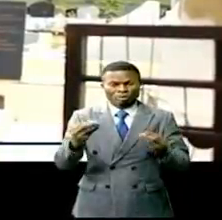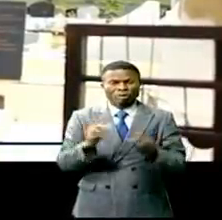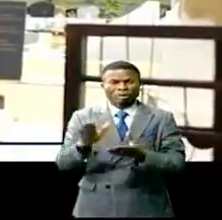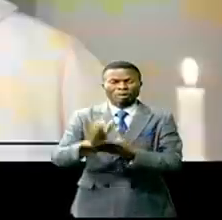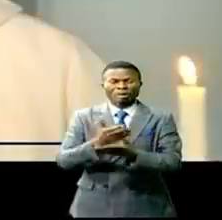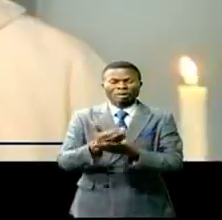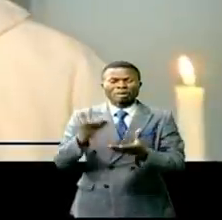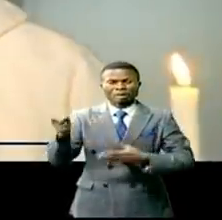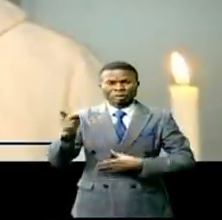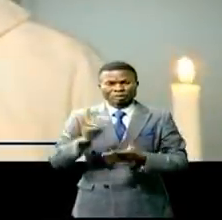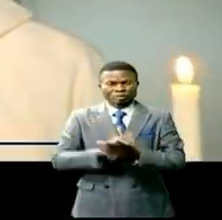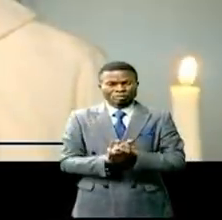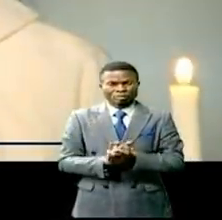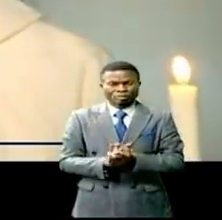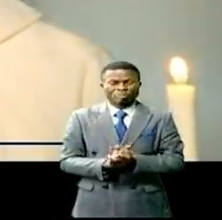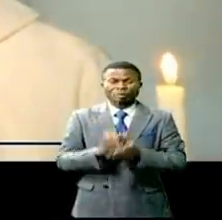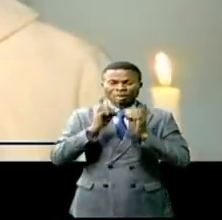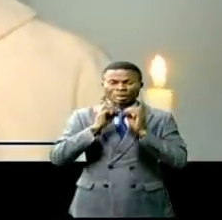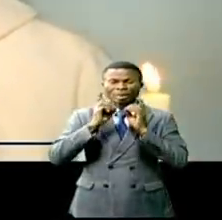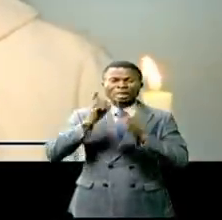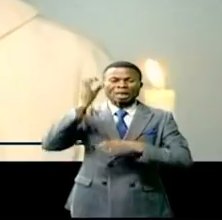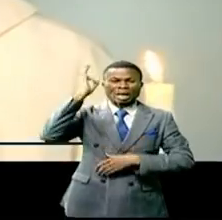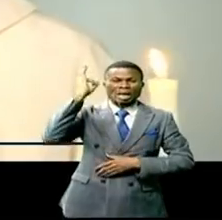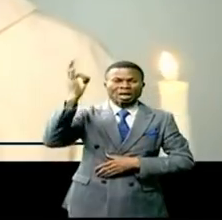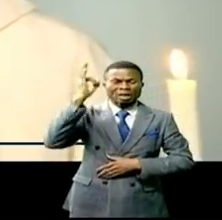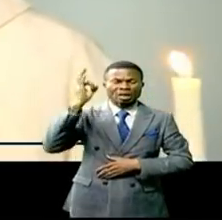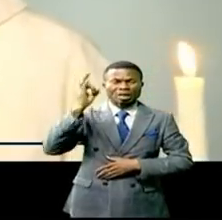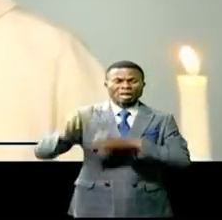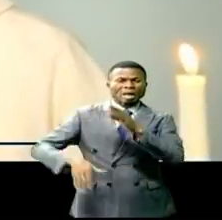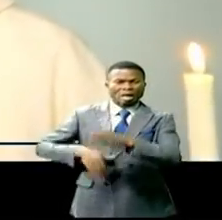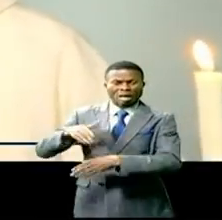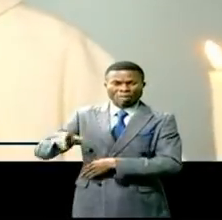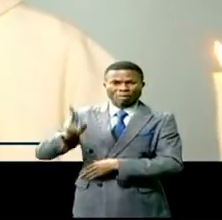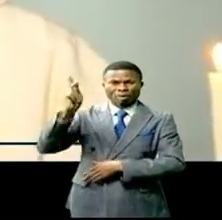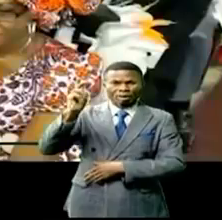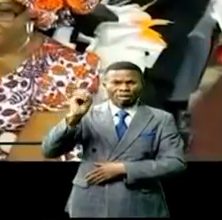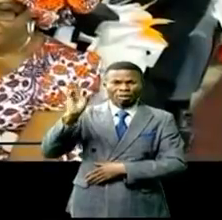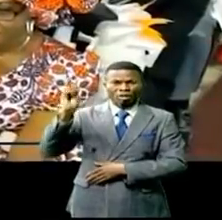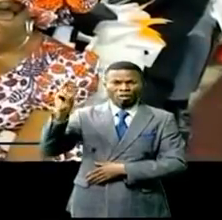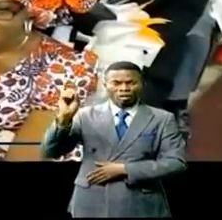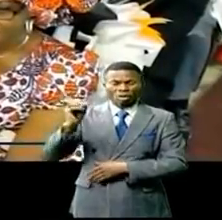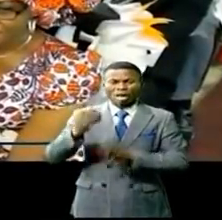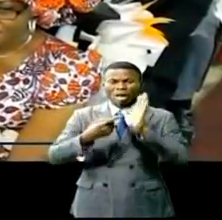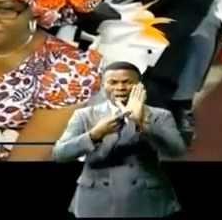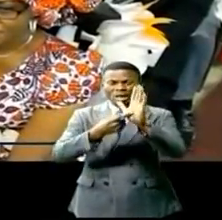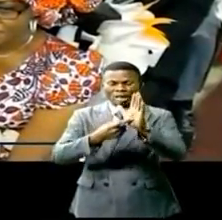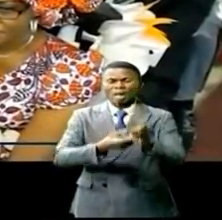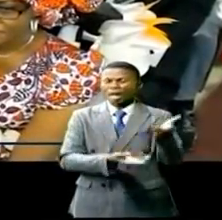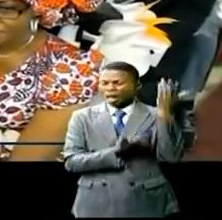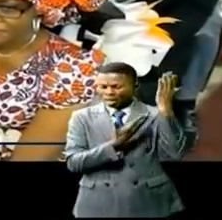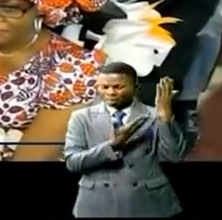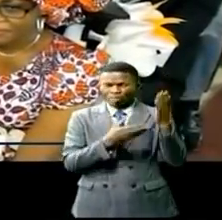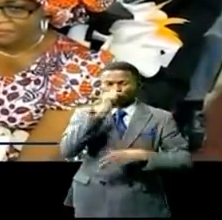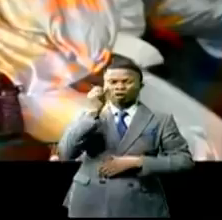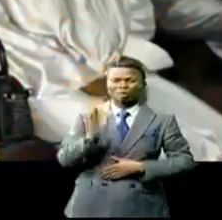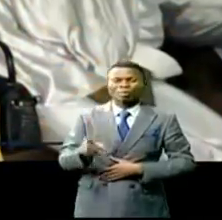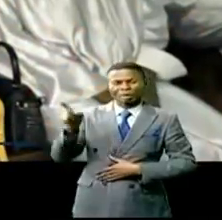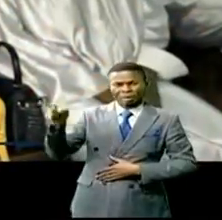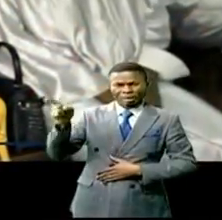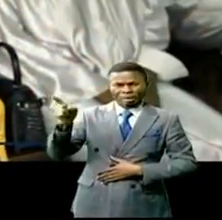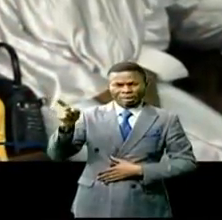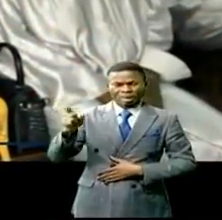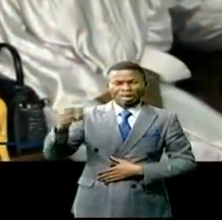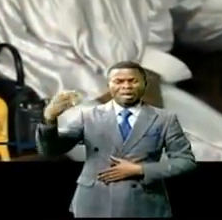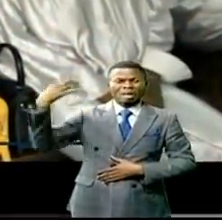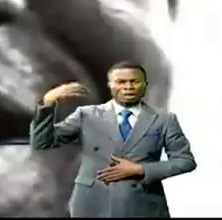ciel dans son homélie l'officiant dix jours la bay koko a montré à l'assistance en la valeur de ces grands artistes le maître